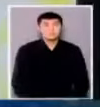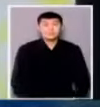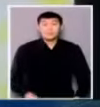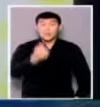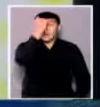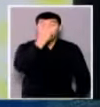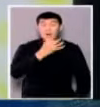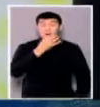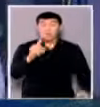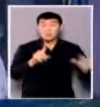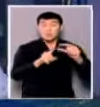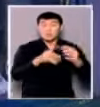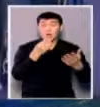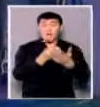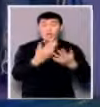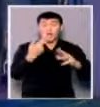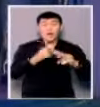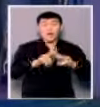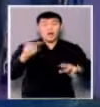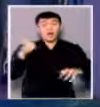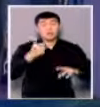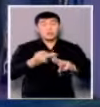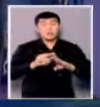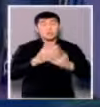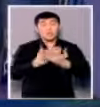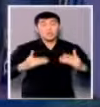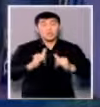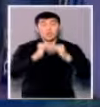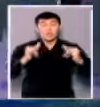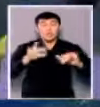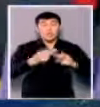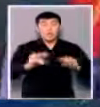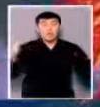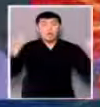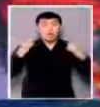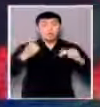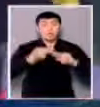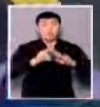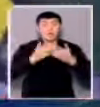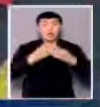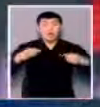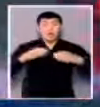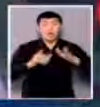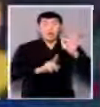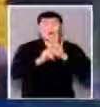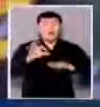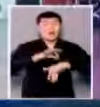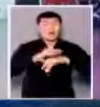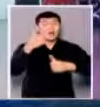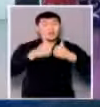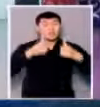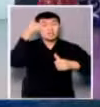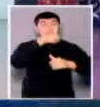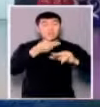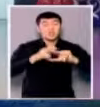Алғыс сөздің асыл аталған кешті Атырау қалалық мәдениет тілдерді дамыту, дене шынықтыру және спорт бөлімі ұйымдастырған. Жыл сайын